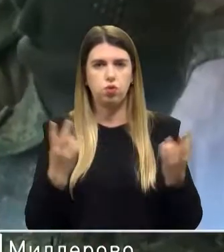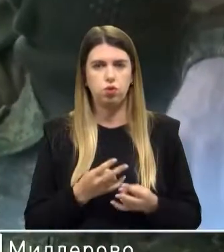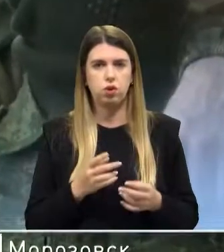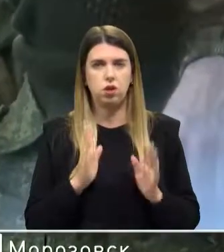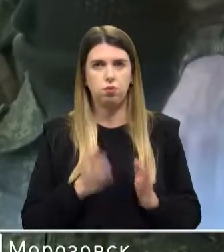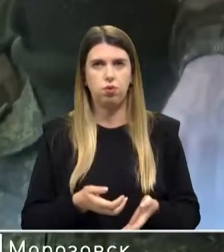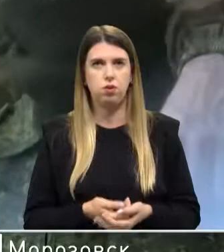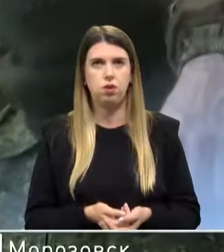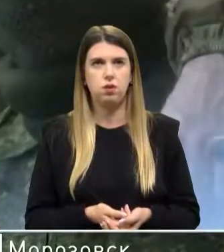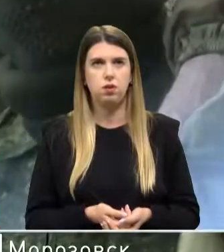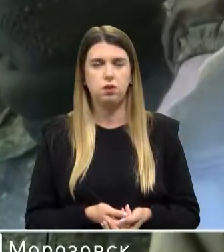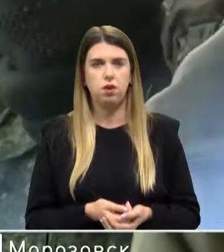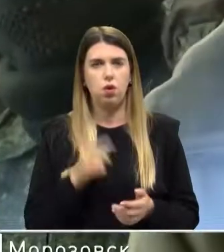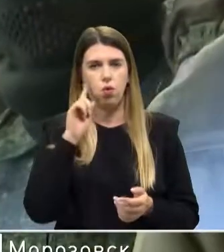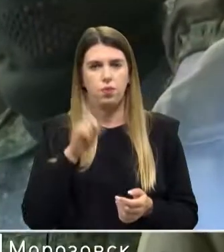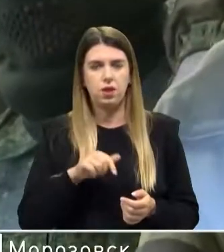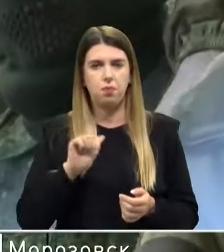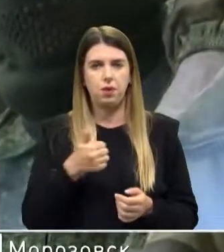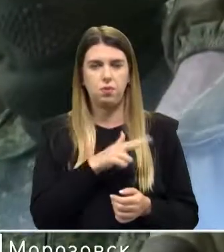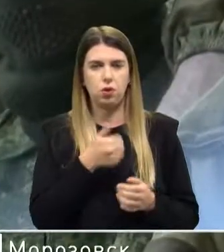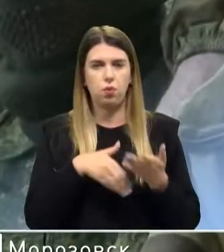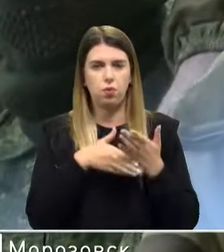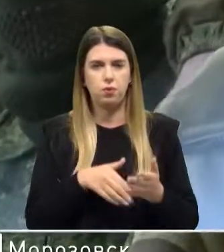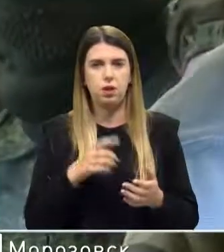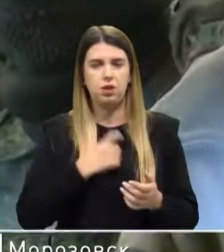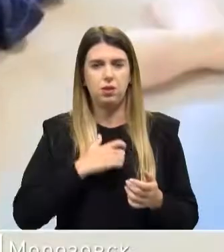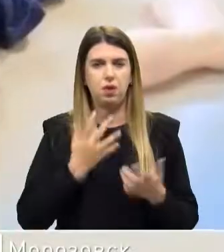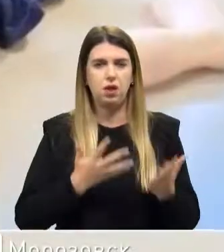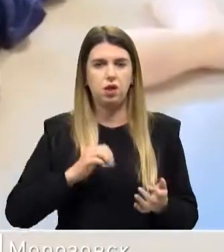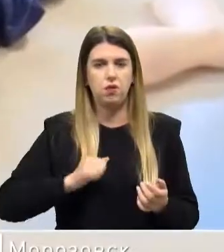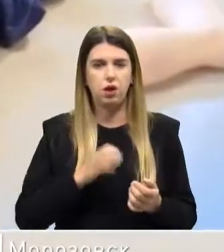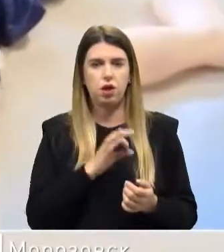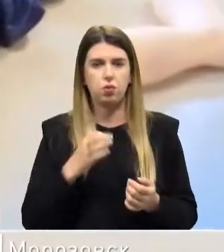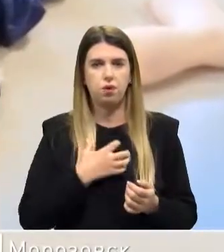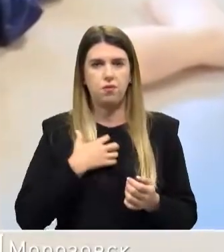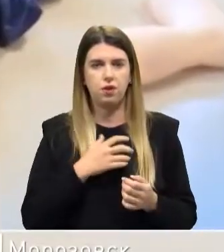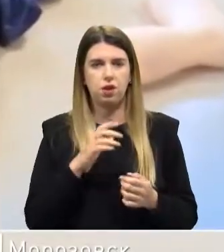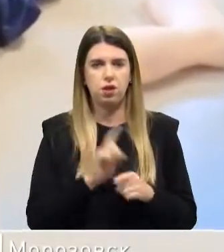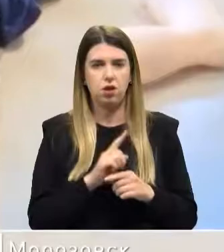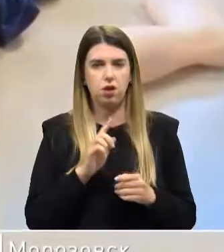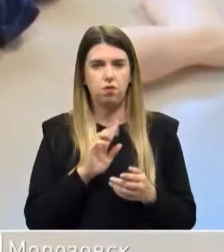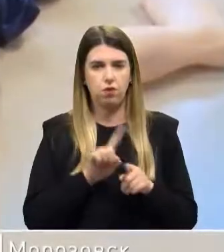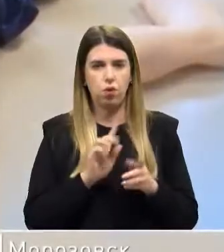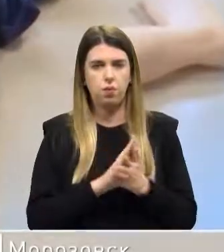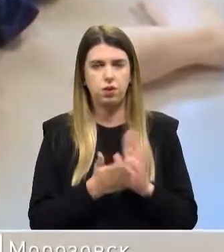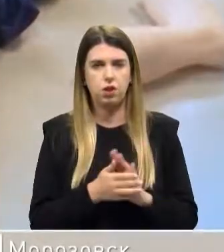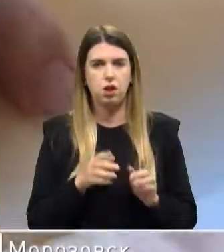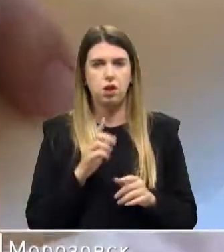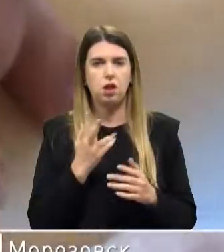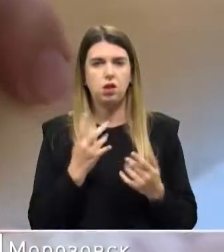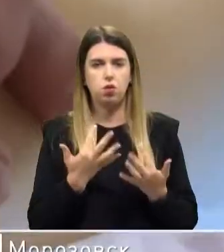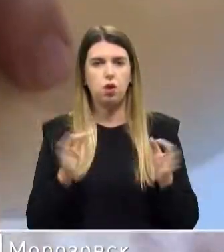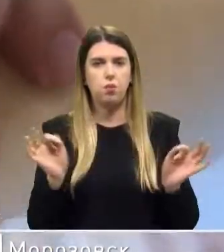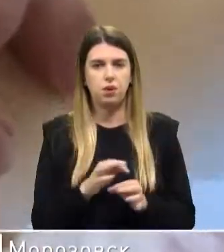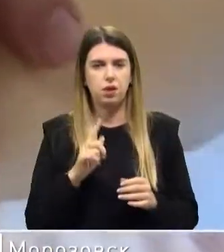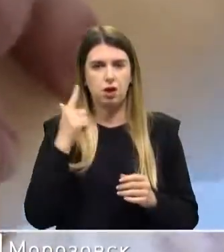будут. Умение оказать первую помощь себе или товарищу особенно важно в нестандартной обстановке. От того, насколько